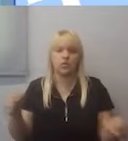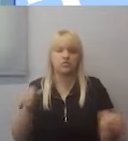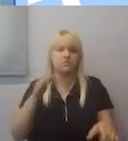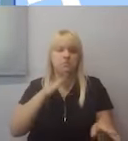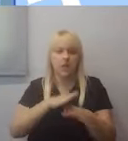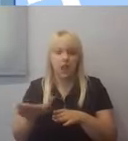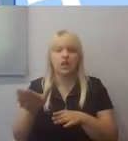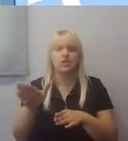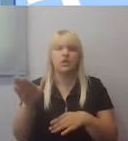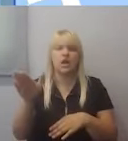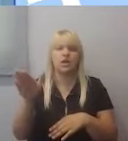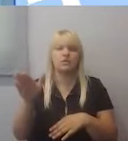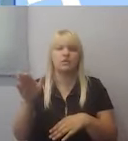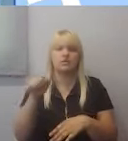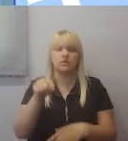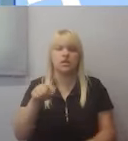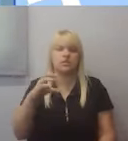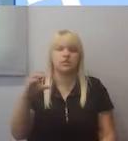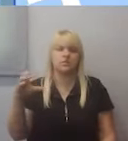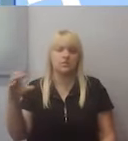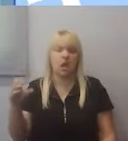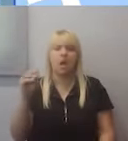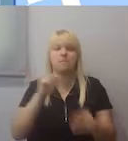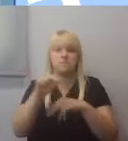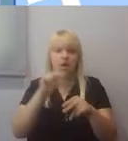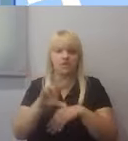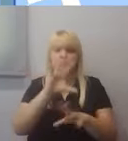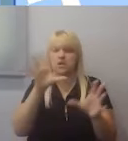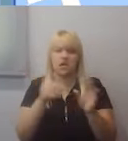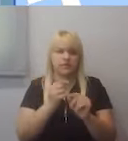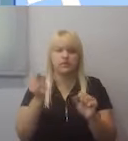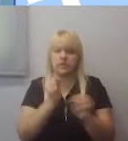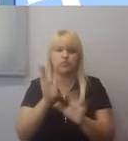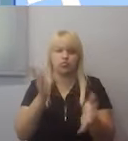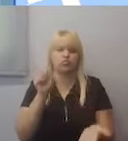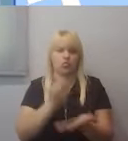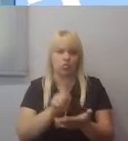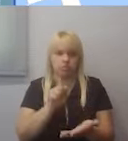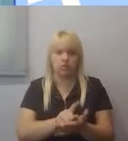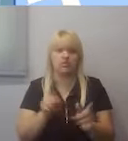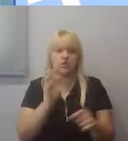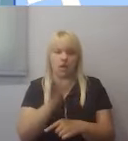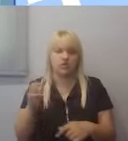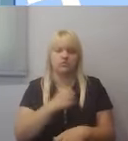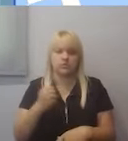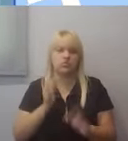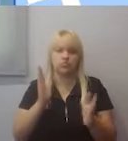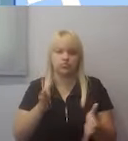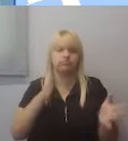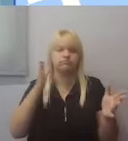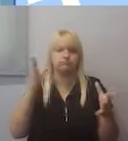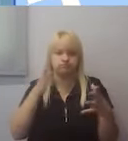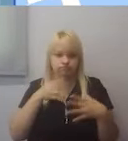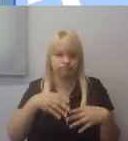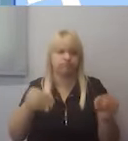saucamā tccc apmācība kas pavisam drīz būs obligāta vis katram zemessargam būs jāiziet nevis tikai atsevišķam